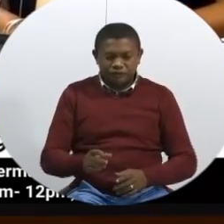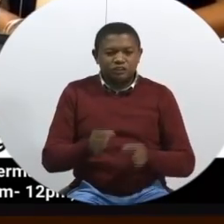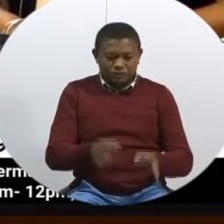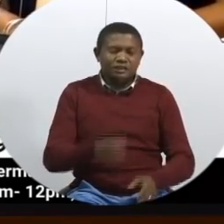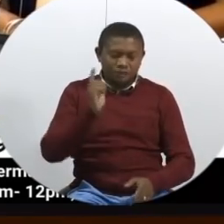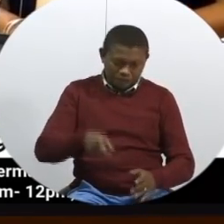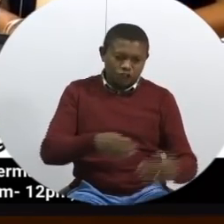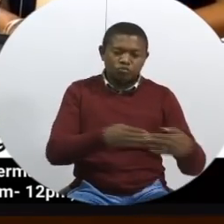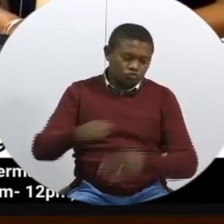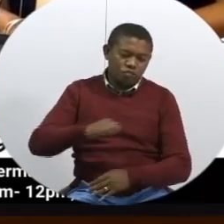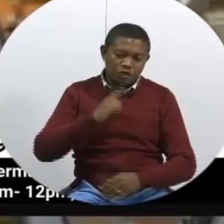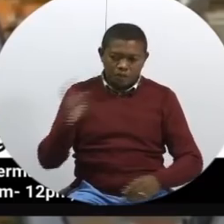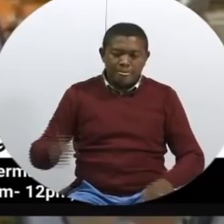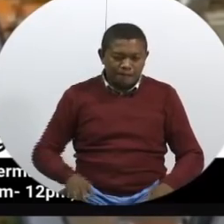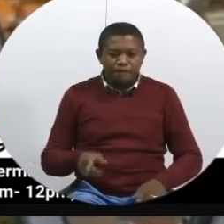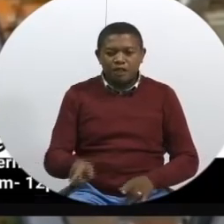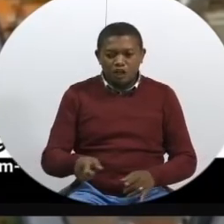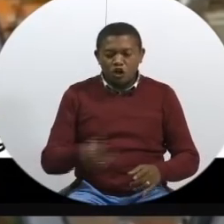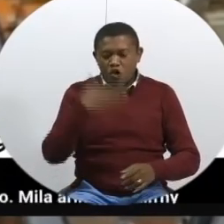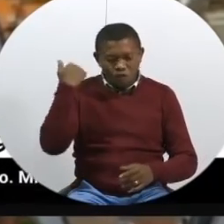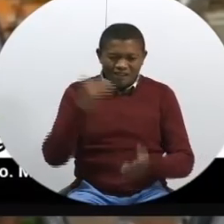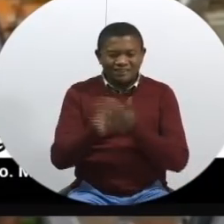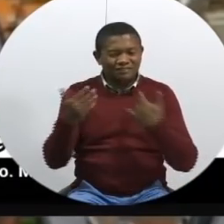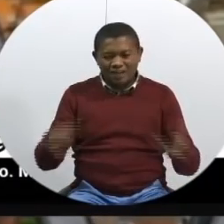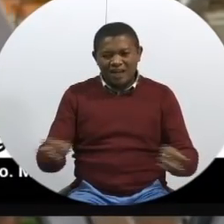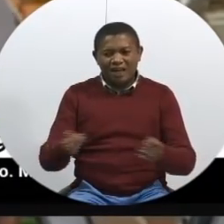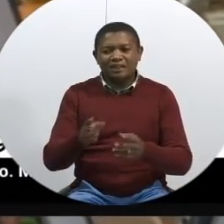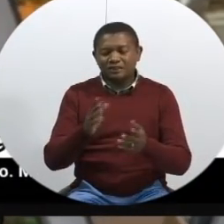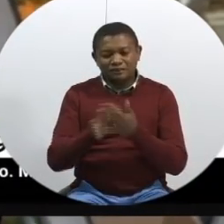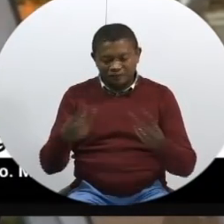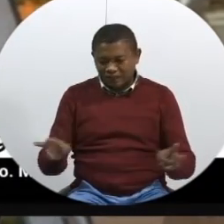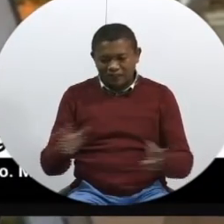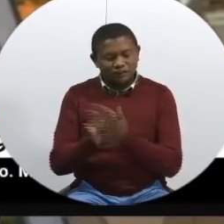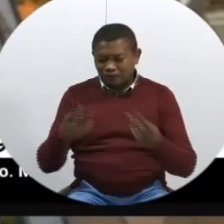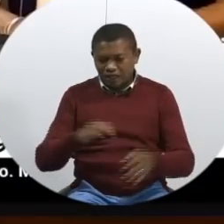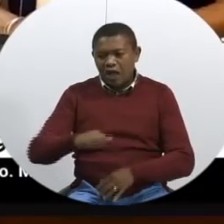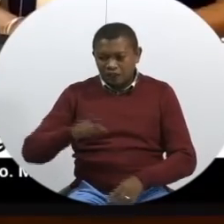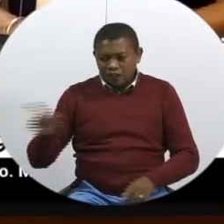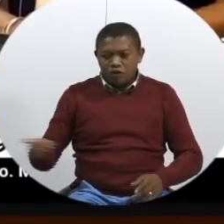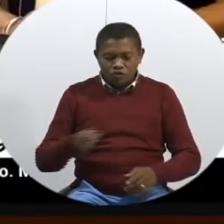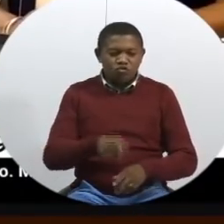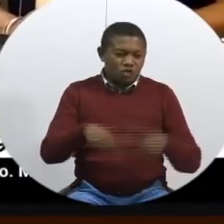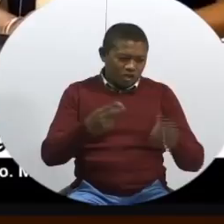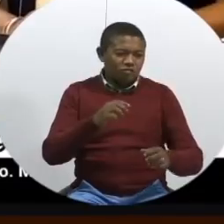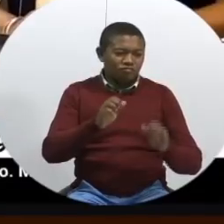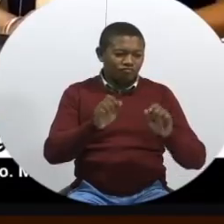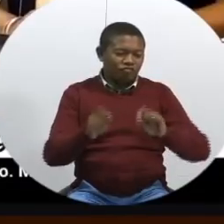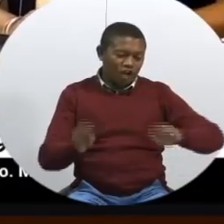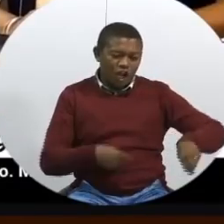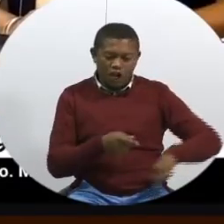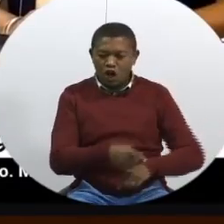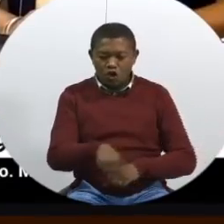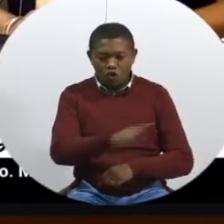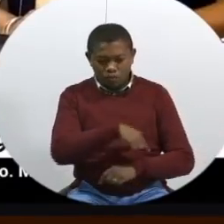ireo dia mba ahafahan'ireo olona tsy very asa zany an dia napetraka izay an fifanarahana natao tamin'ireo